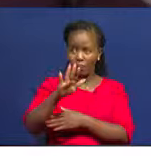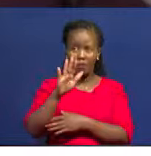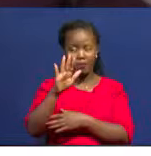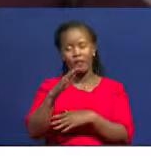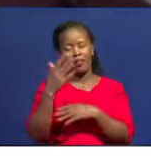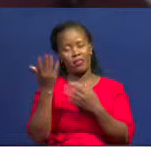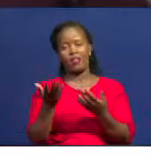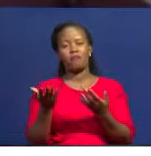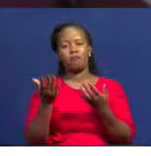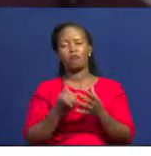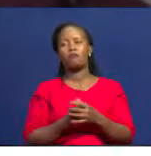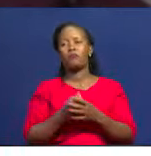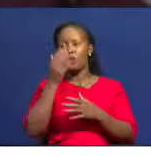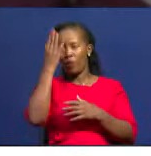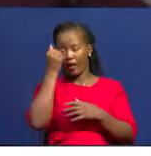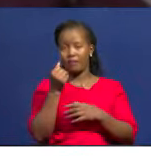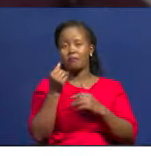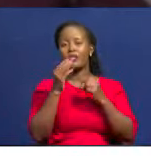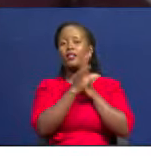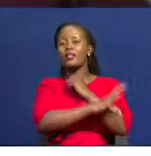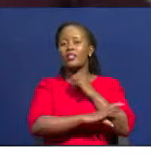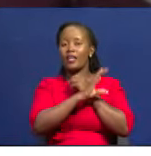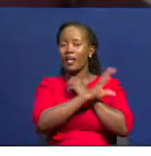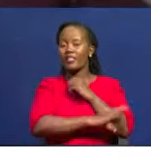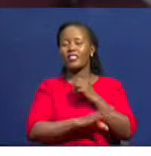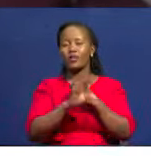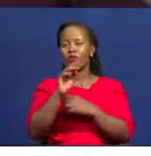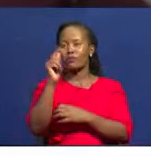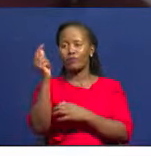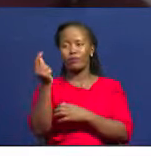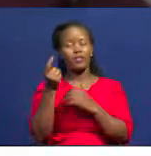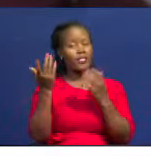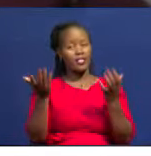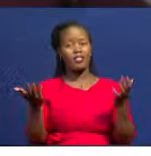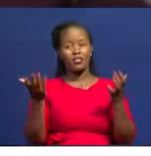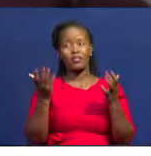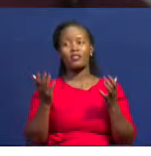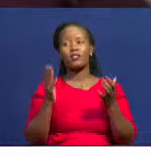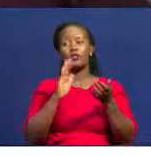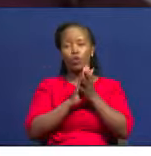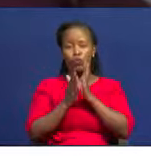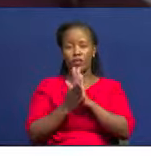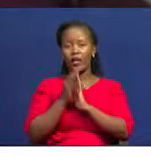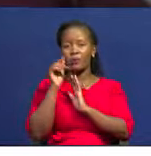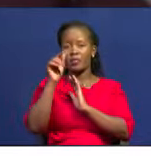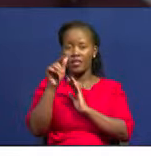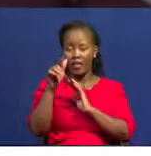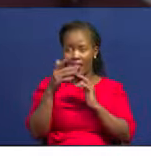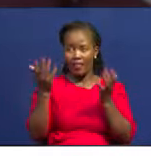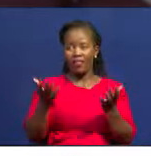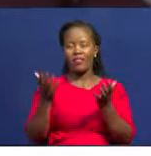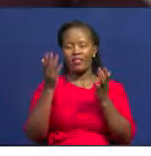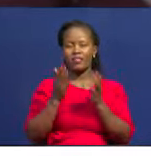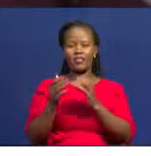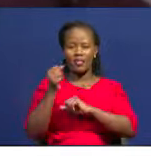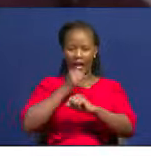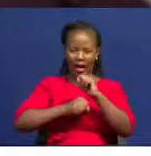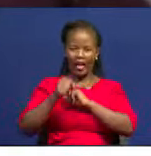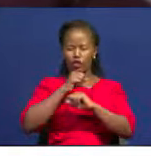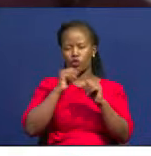what they have started. Because this country, without that kind of awakening, without taking proper